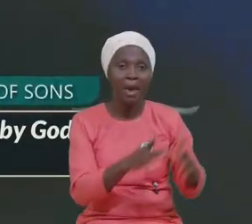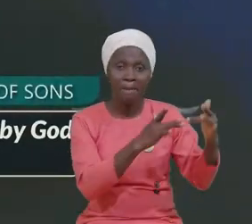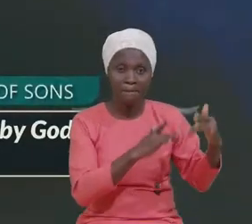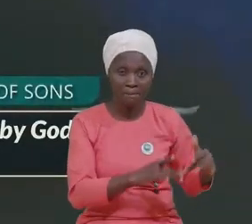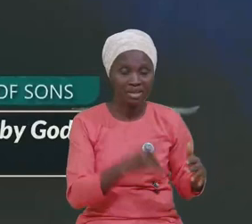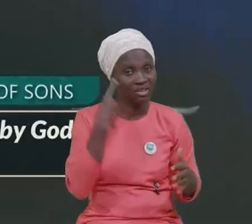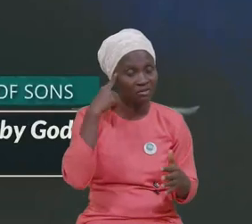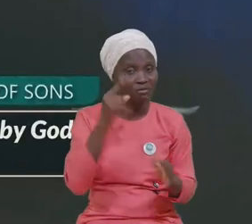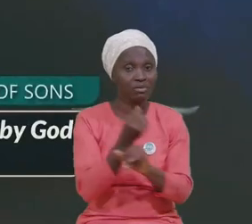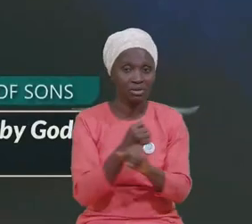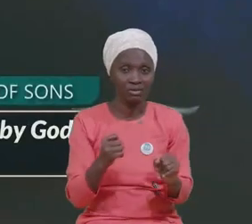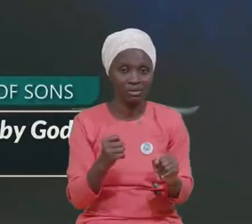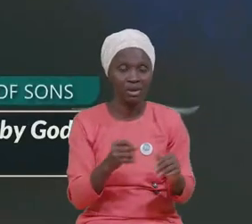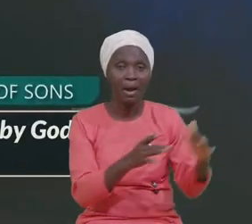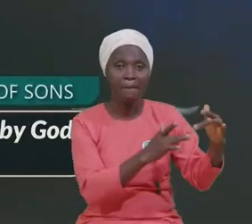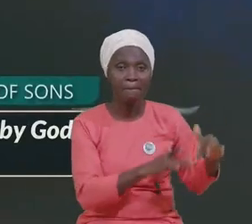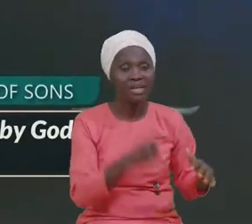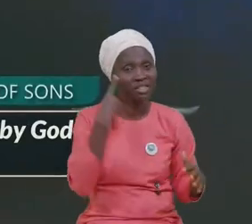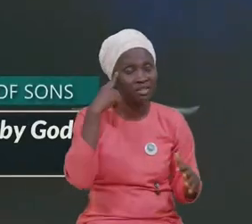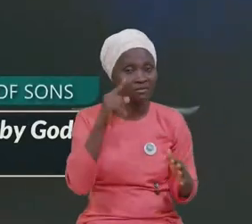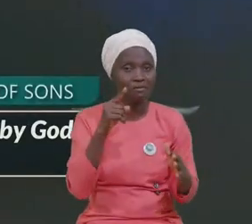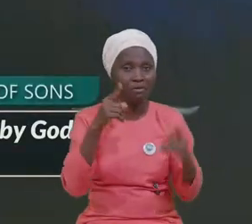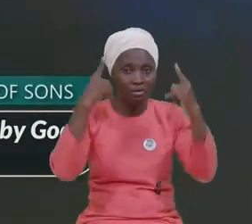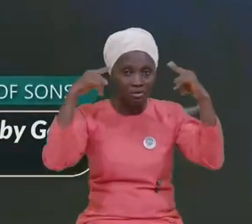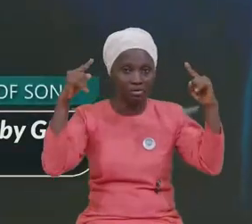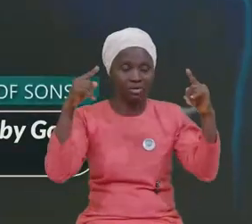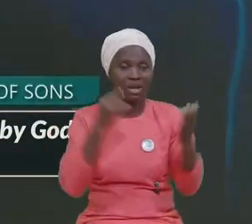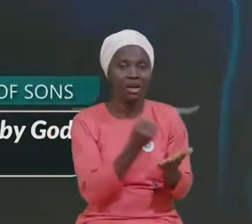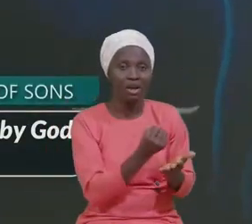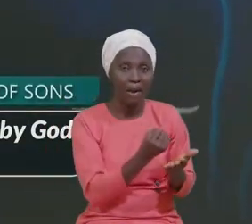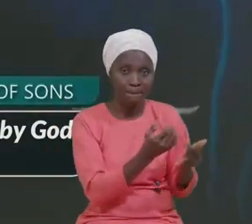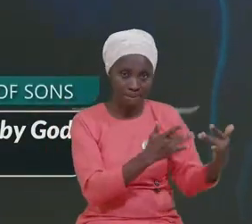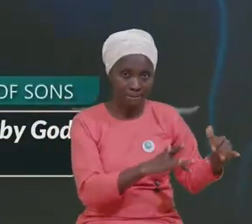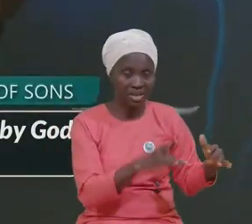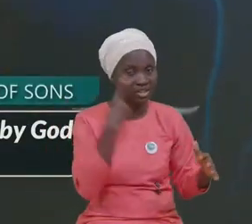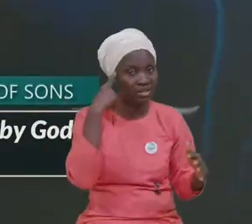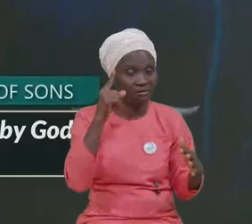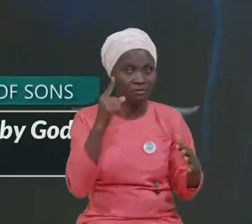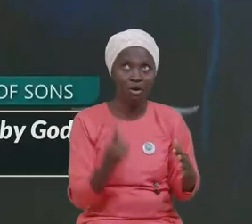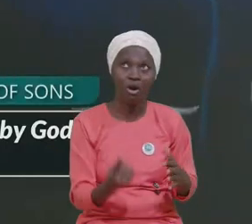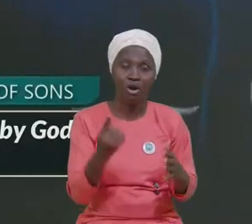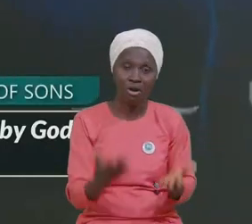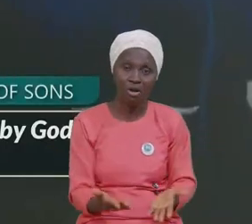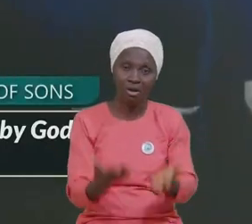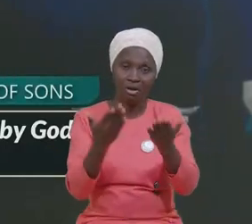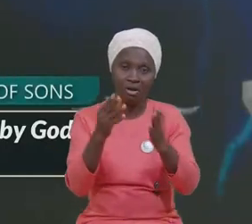miséricorde pour le salut, miséricorde pour le succès, la miséricorde pour l'élévation.